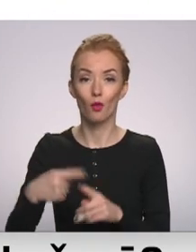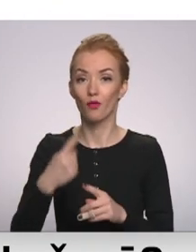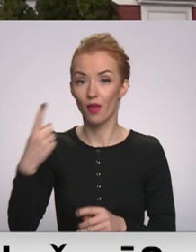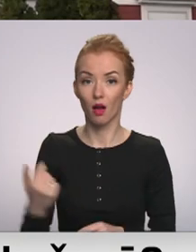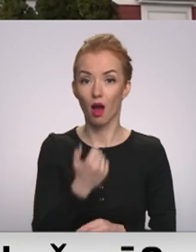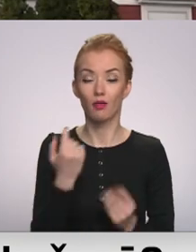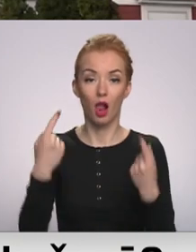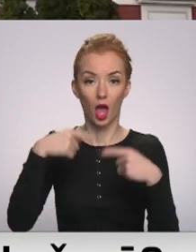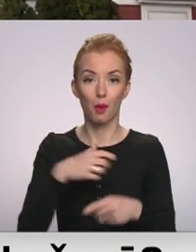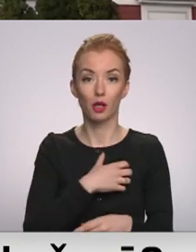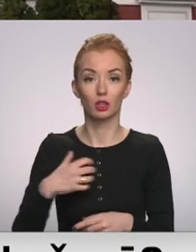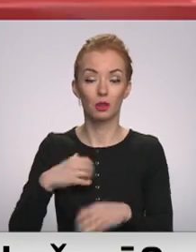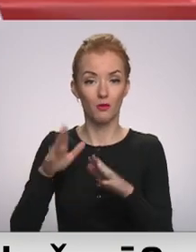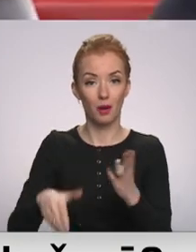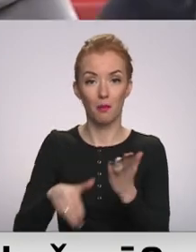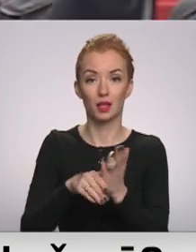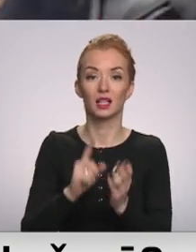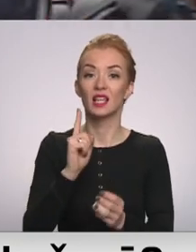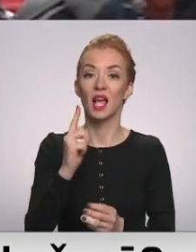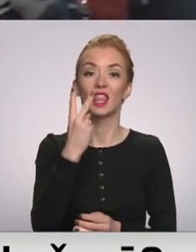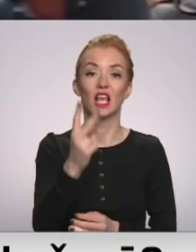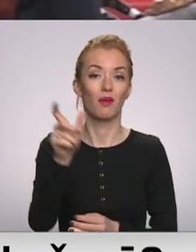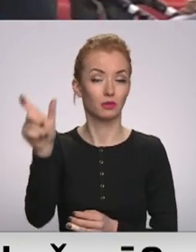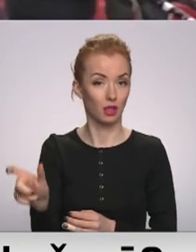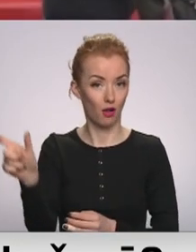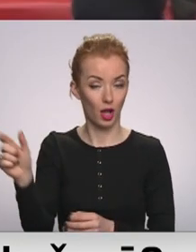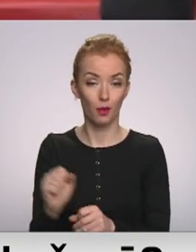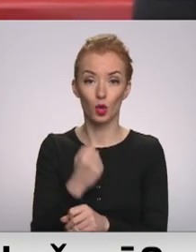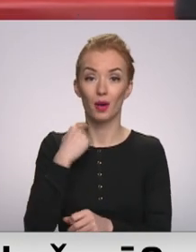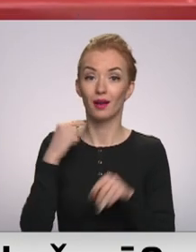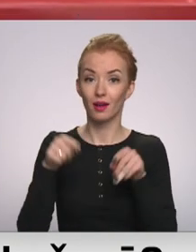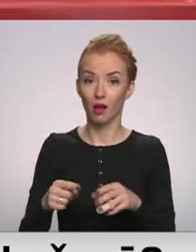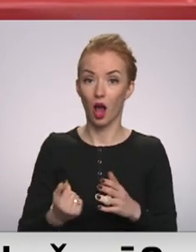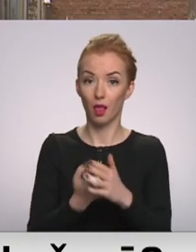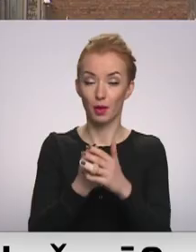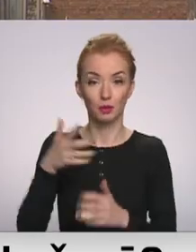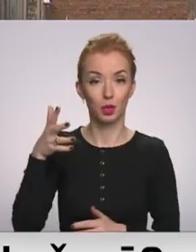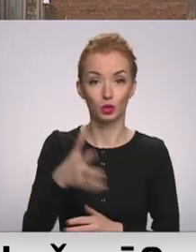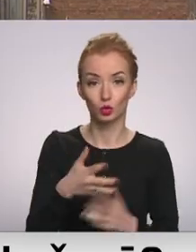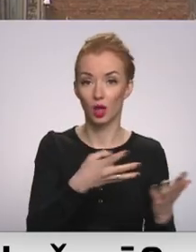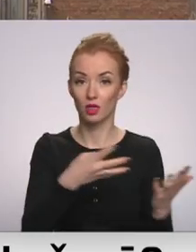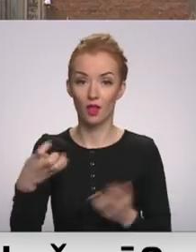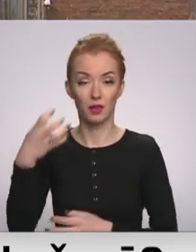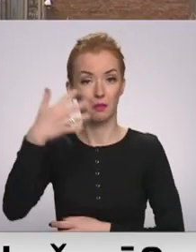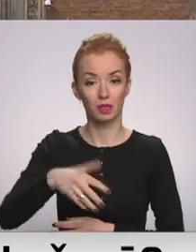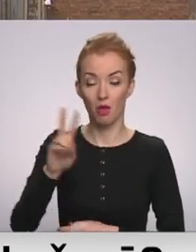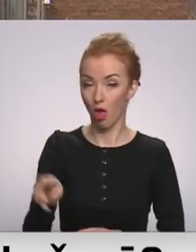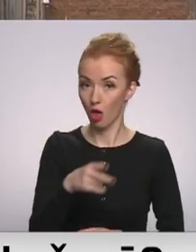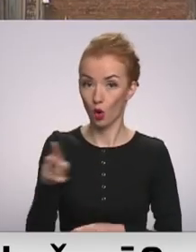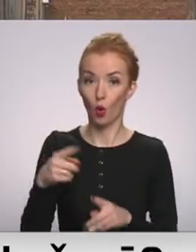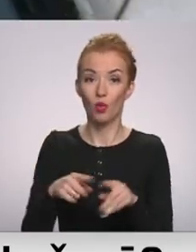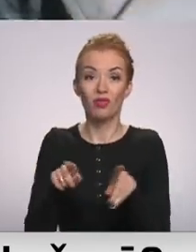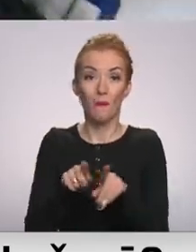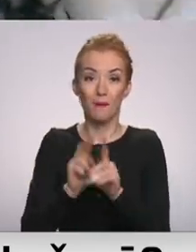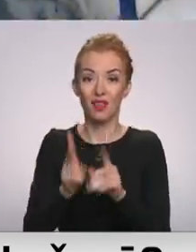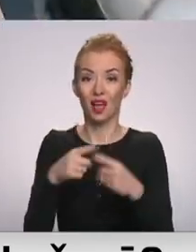laikā pašvaldība var palīdzēt aptuveni 2 cilvēkiem. Taču Rīgā atbalsts ir 5950 eiro, un tāpat